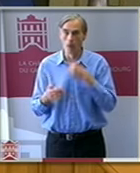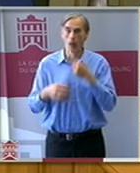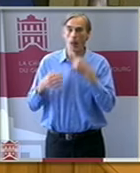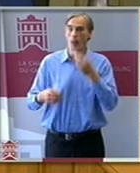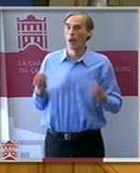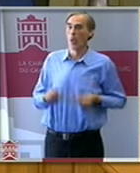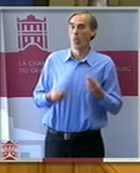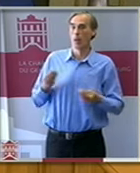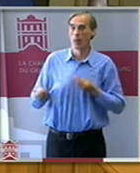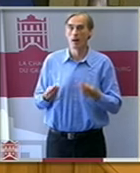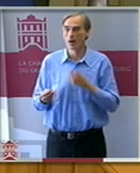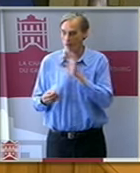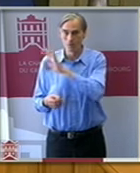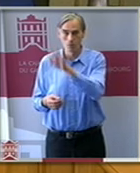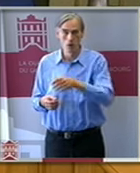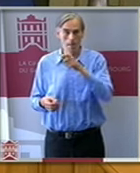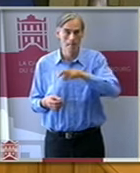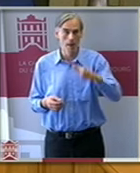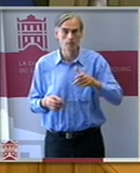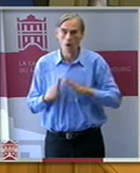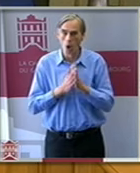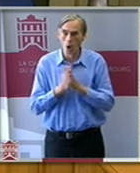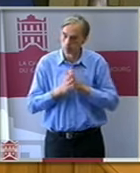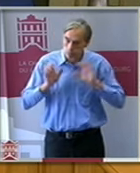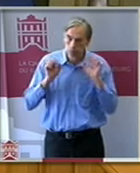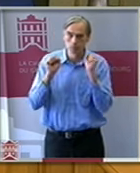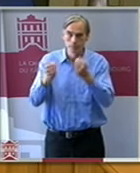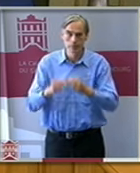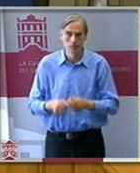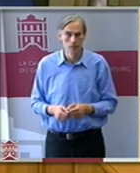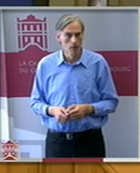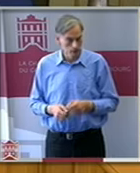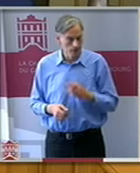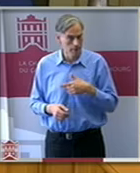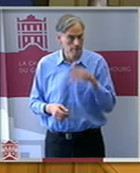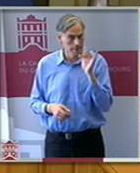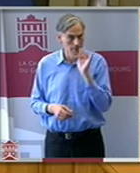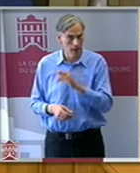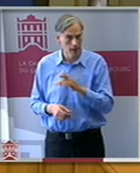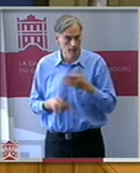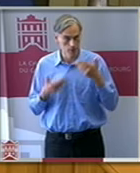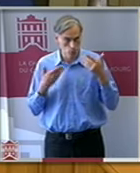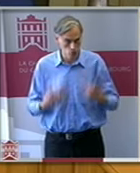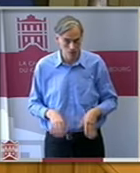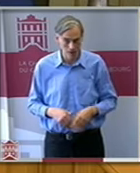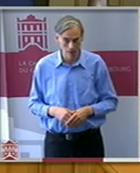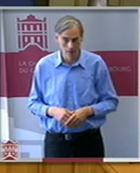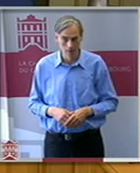immer unterstützt gehen, gehen die schwach, als ja nichts Neues, und das wundert mich auch nicht von der ADR. Das habe ich mal gesagt.